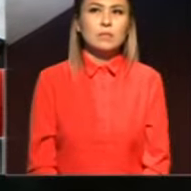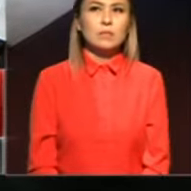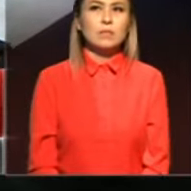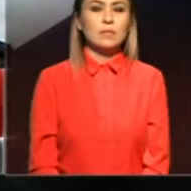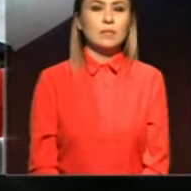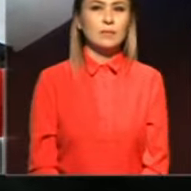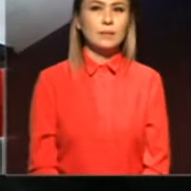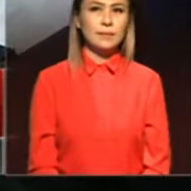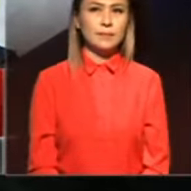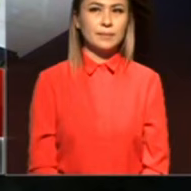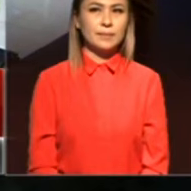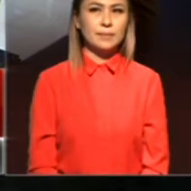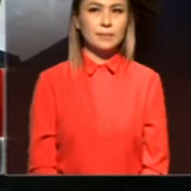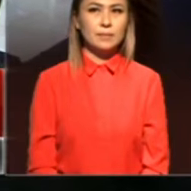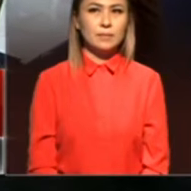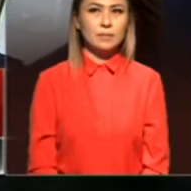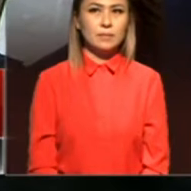отырмыз, жаңағы